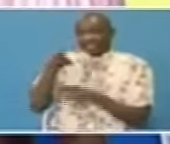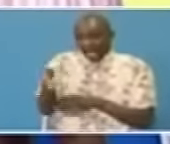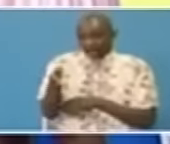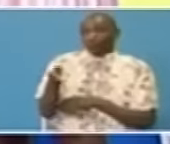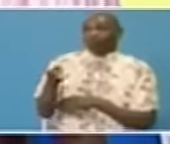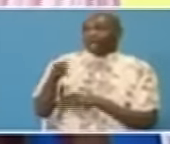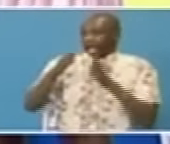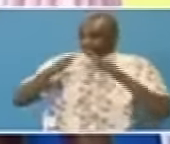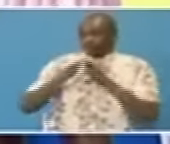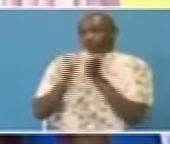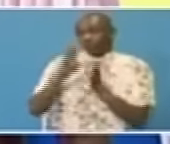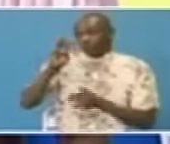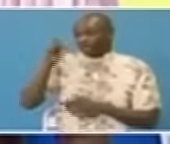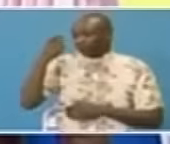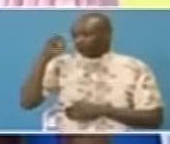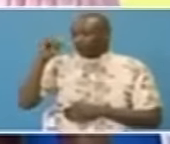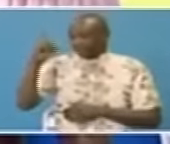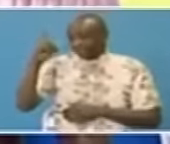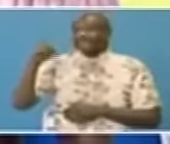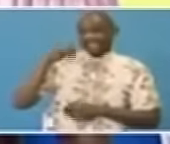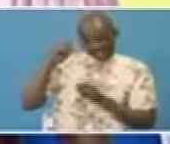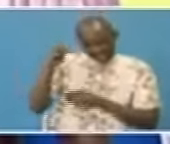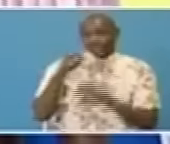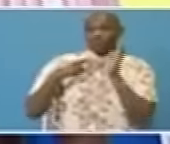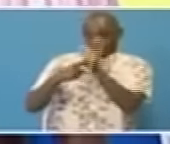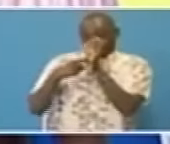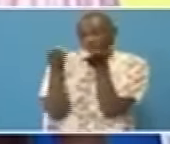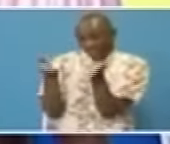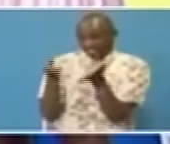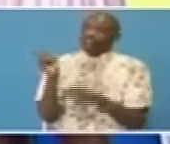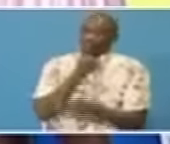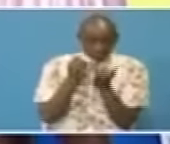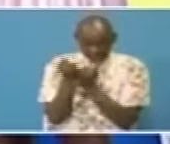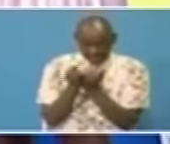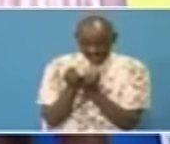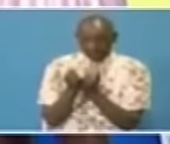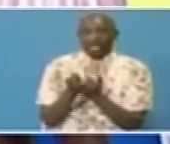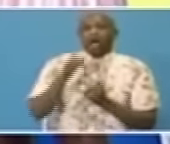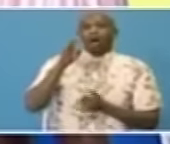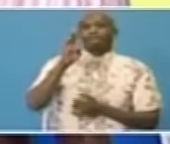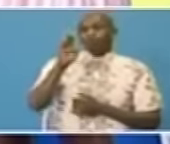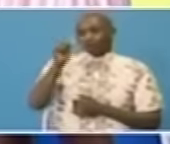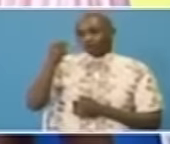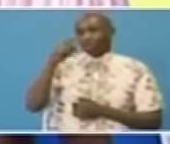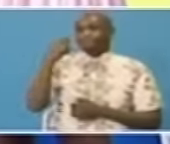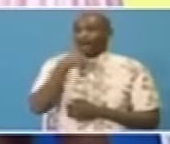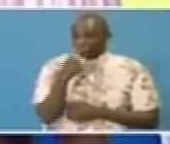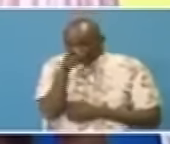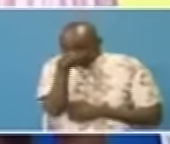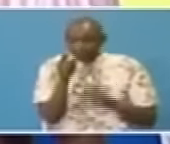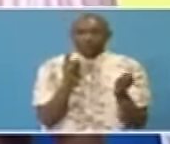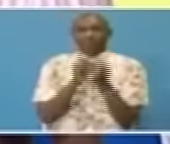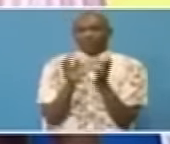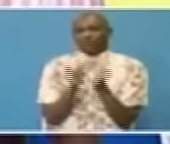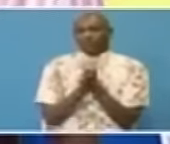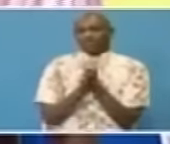watamenyana na Watford. Kwenye KTN tutaweza kukuonyesha mechi hiyo moja kwa moja. Na Bournemouth watamenyana na Man City, na